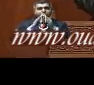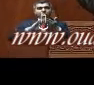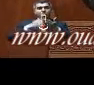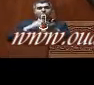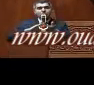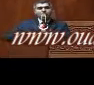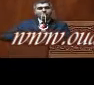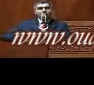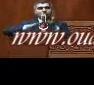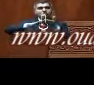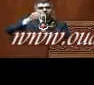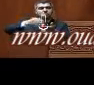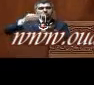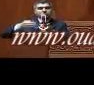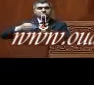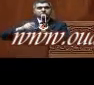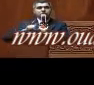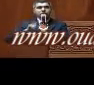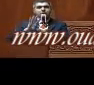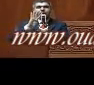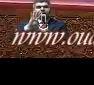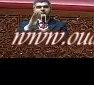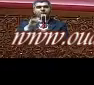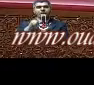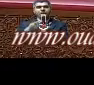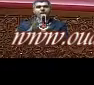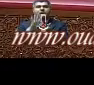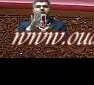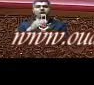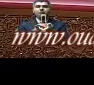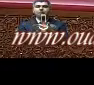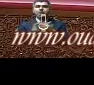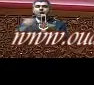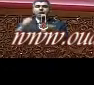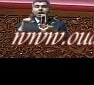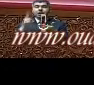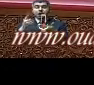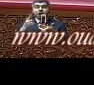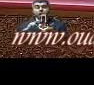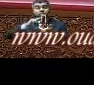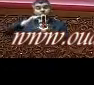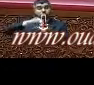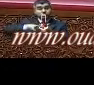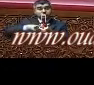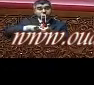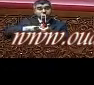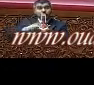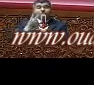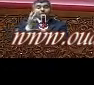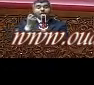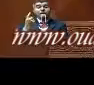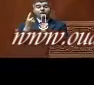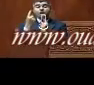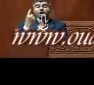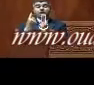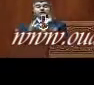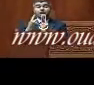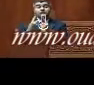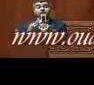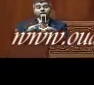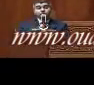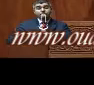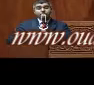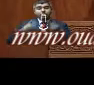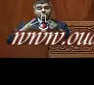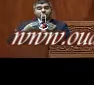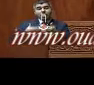التأهيل الترابي والذي خصص له 4.3 مليار درهم، فقد سجل منذ انطلاقته سنة 2011 إلى